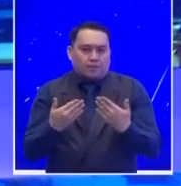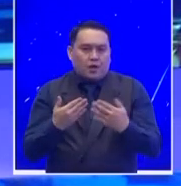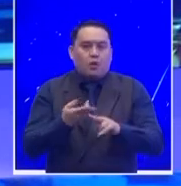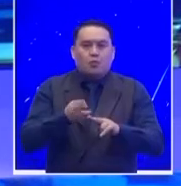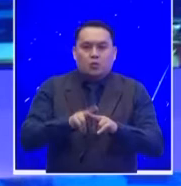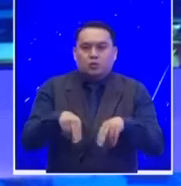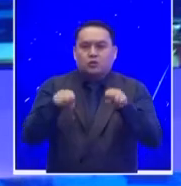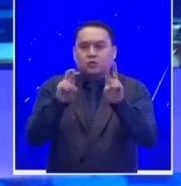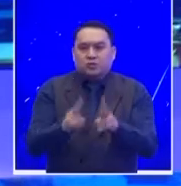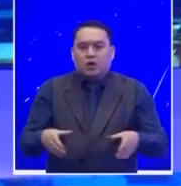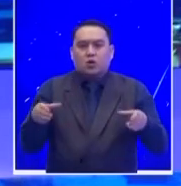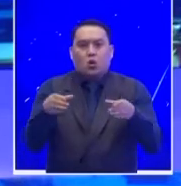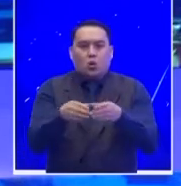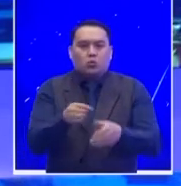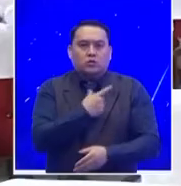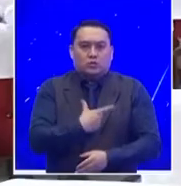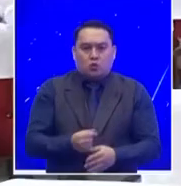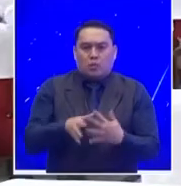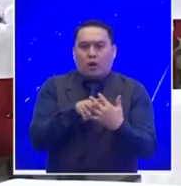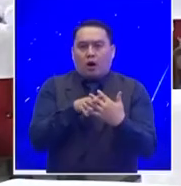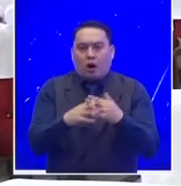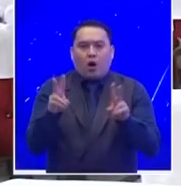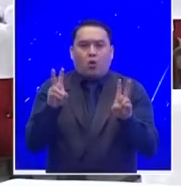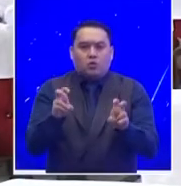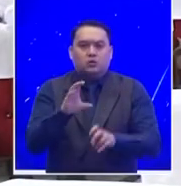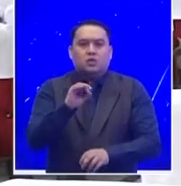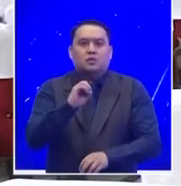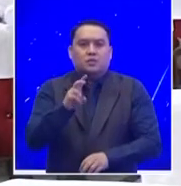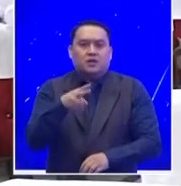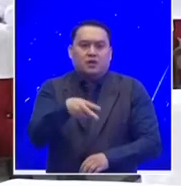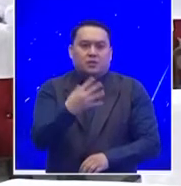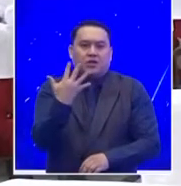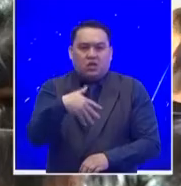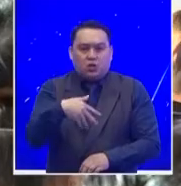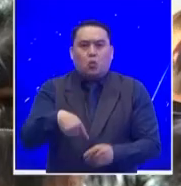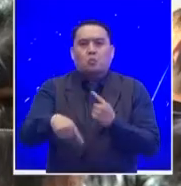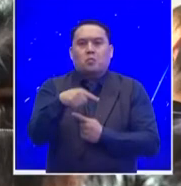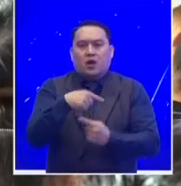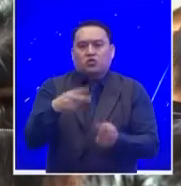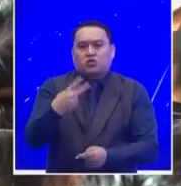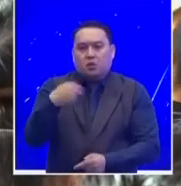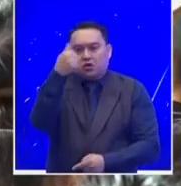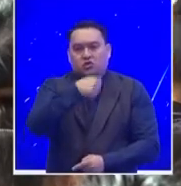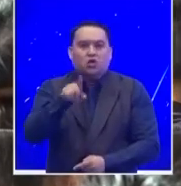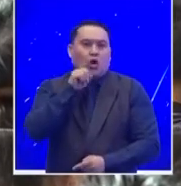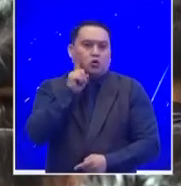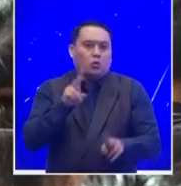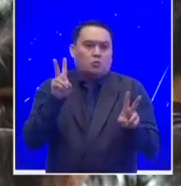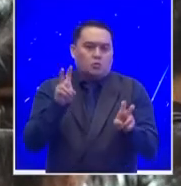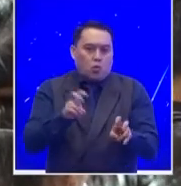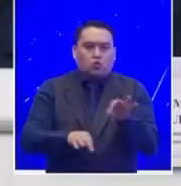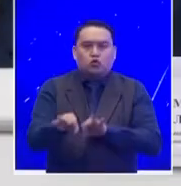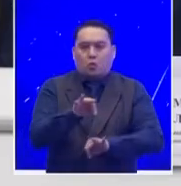арнайы құрылған топ өкілдері дипломмен ауылға серпін 2050, бизнестің жол картасы 2020 және жас